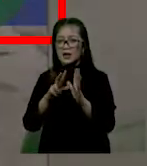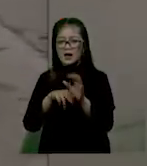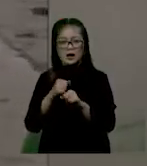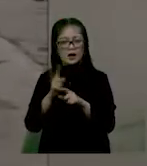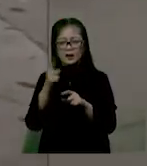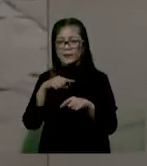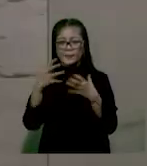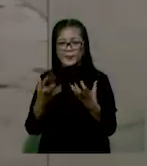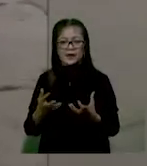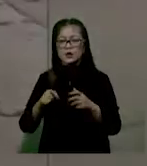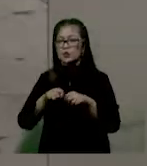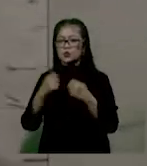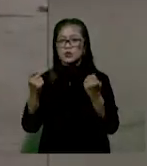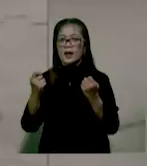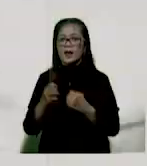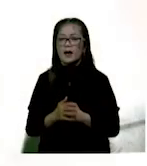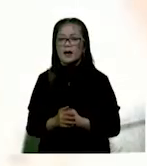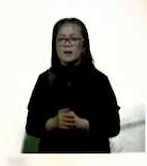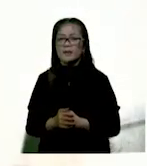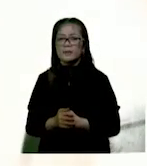gempa barusan.